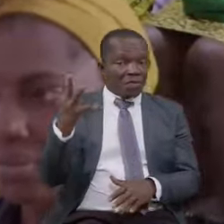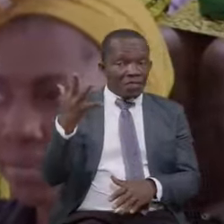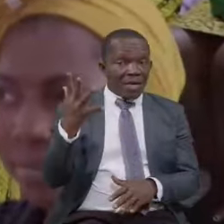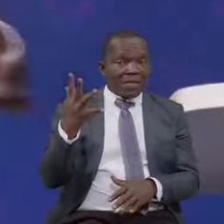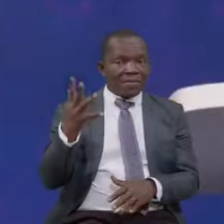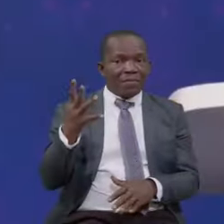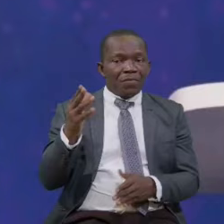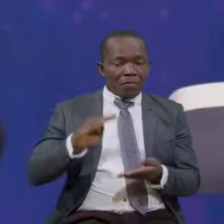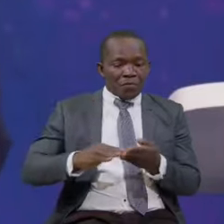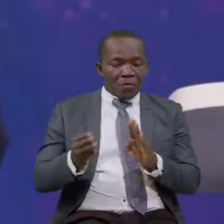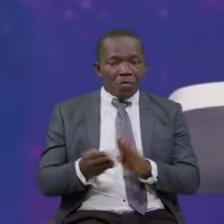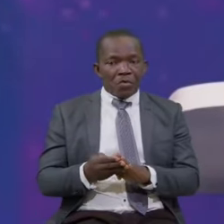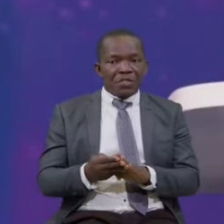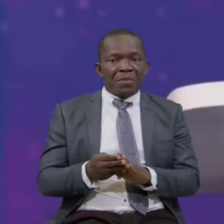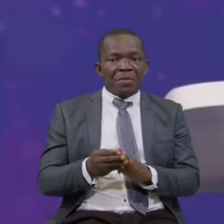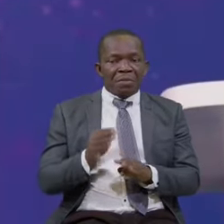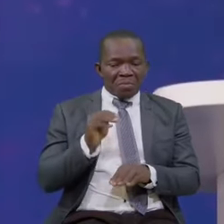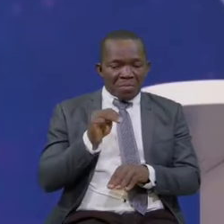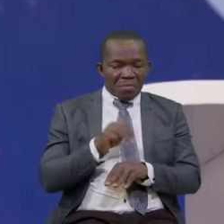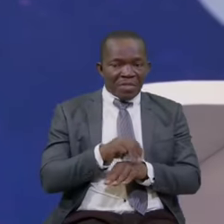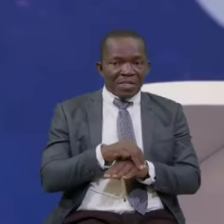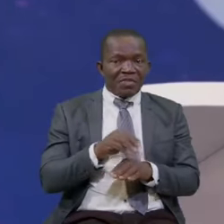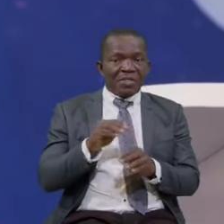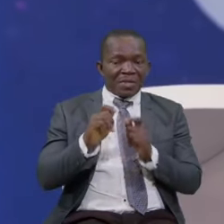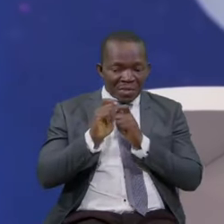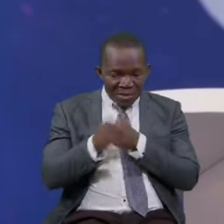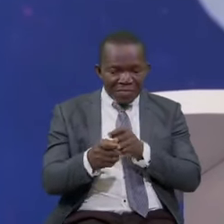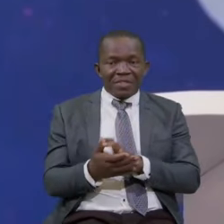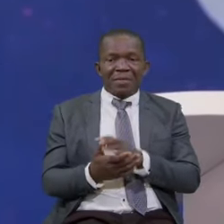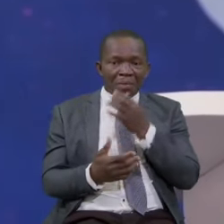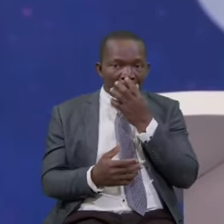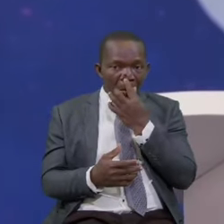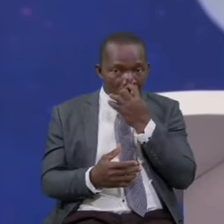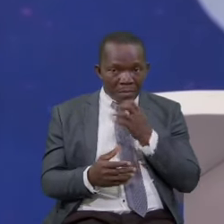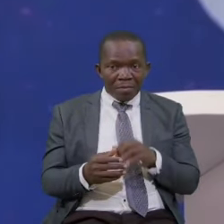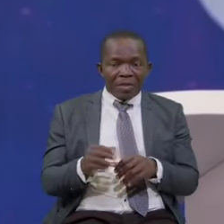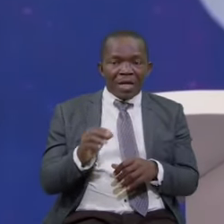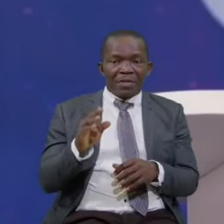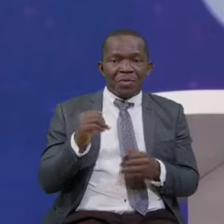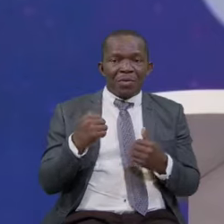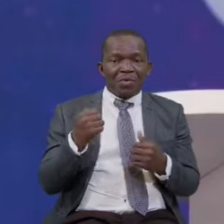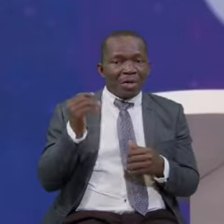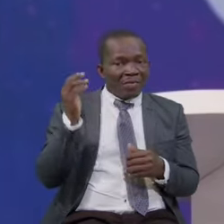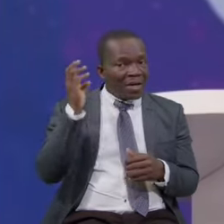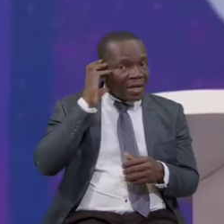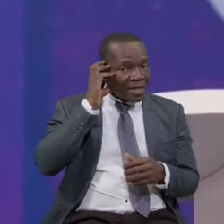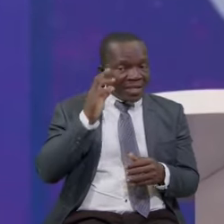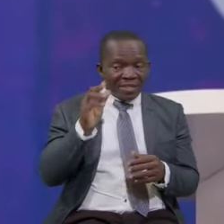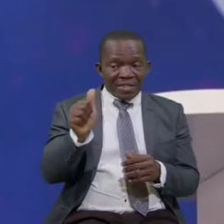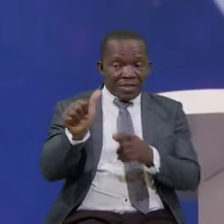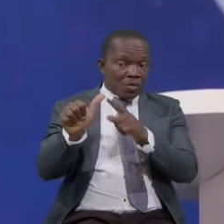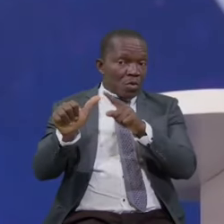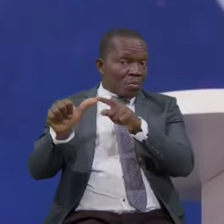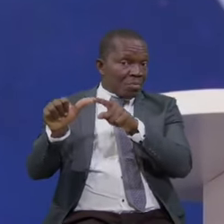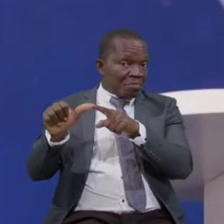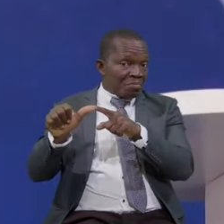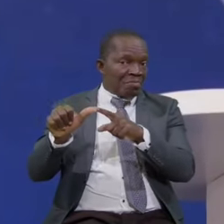les CIN ministères peut-être tu m'as entendu à part l'illustrer vous voyez le gros pou c'est l'apôtre le doigt